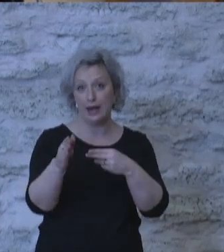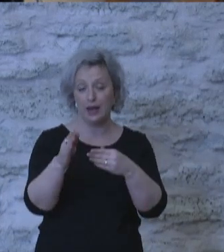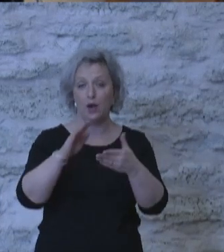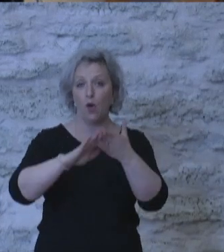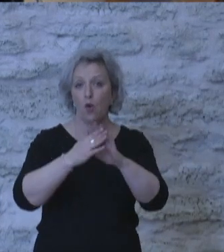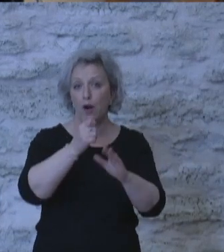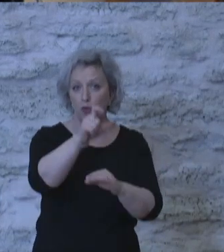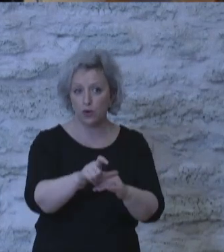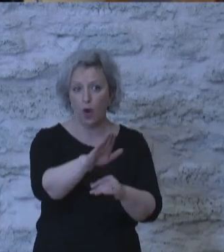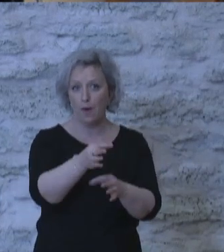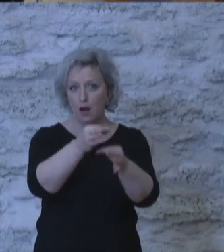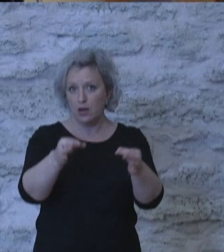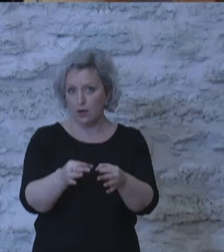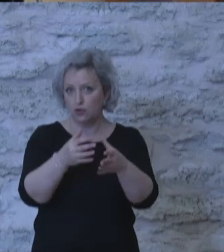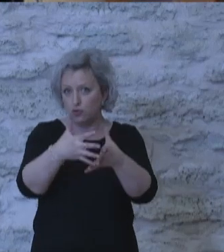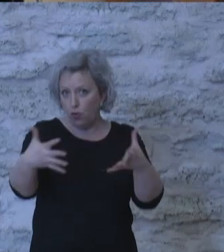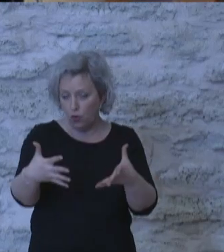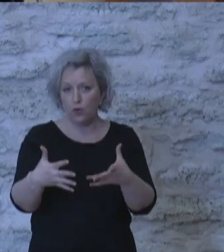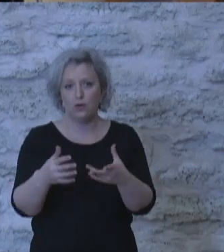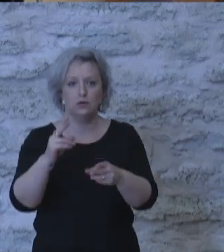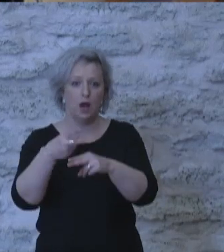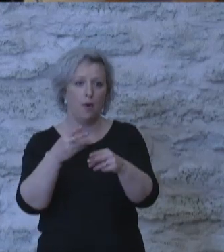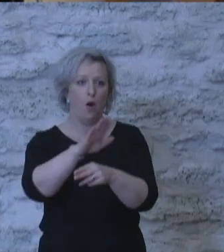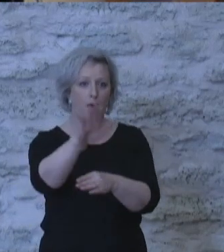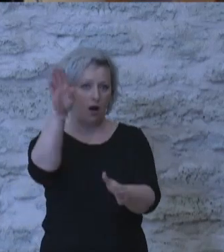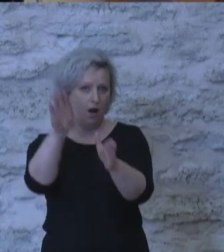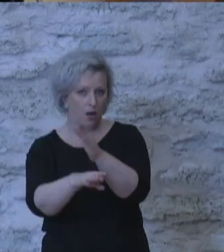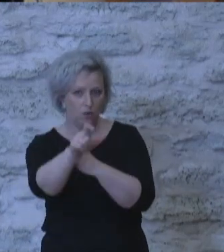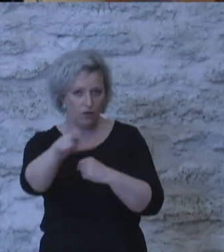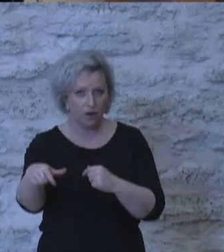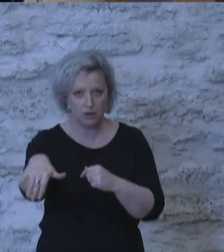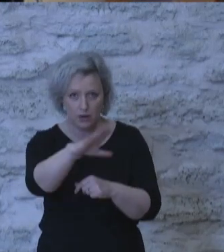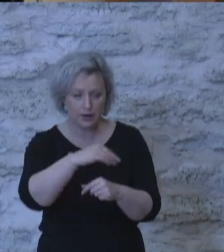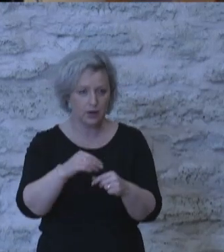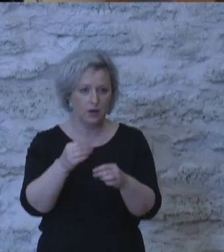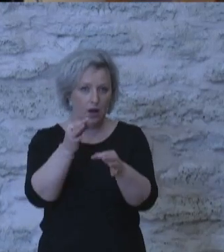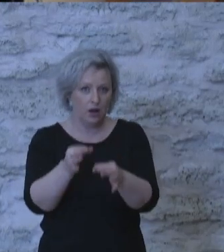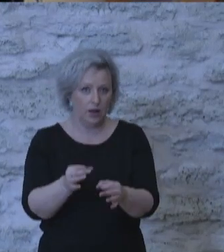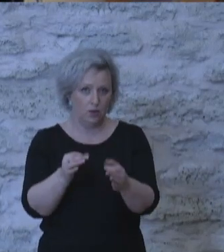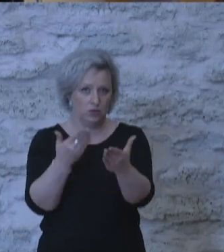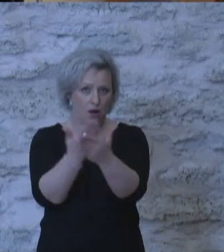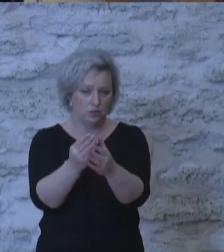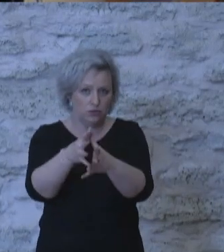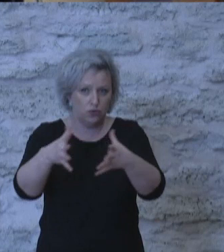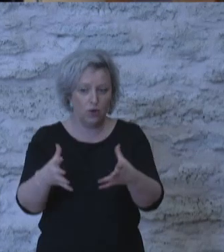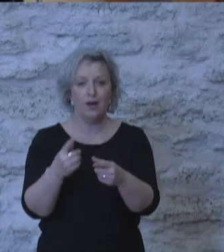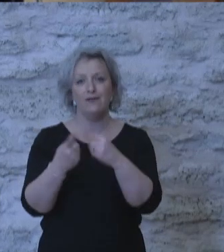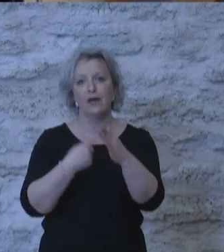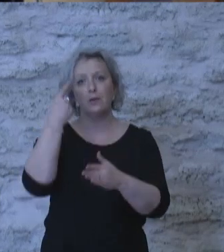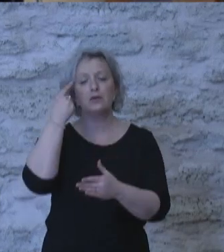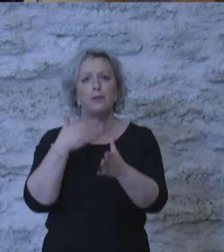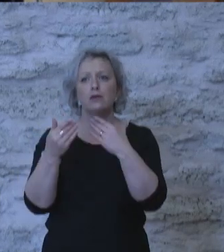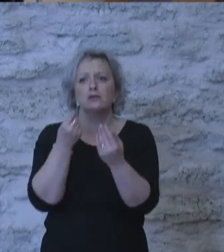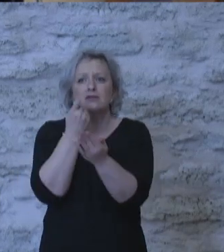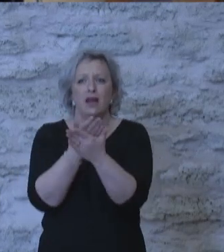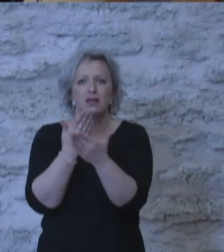ja tegelikult kui me mõtleme selle, et millised on need praktilised näiteb, milla seda vaja on, siis